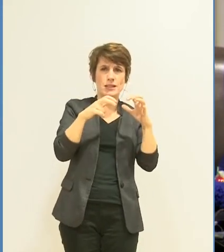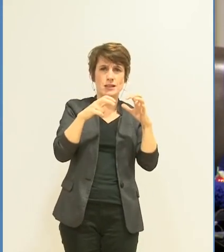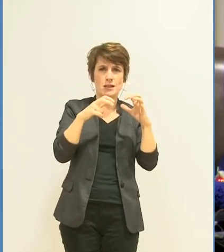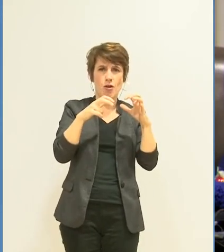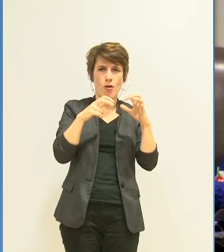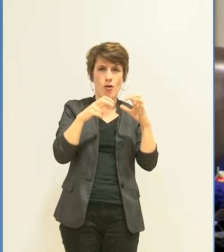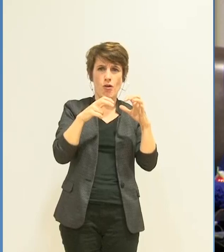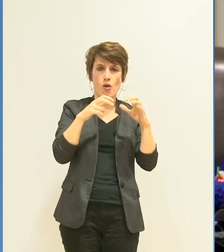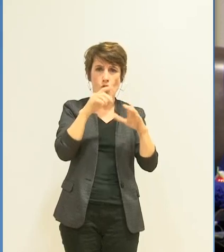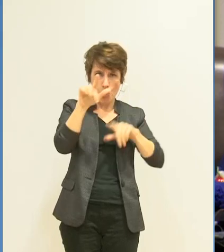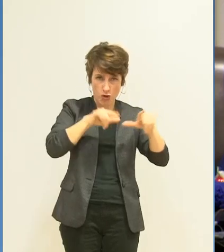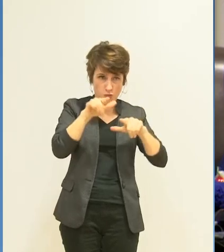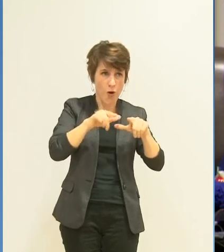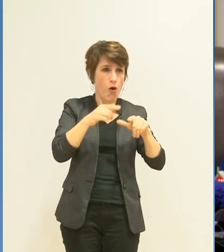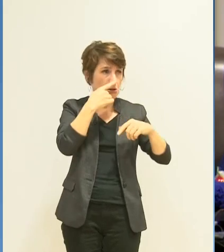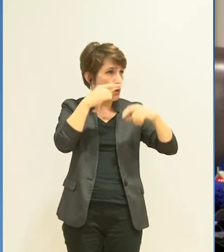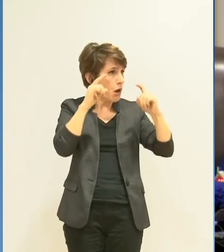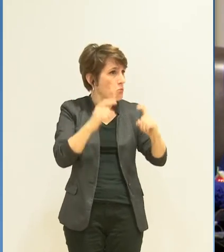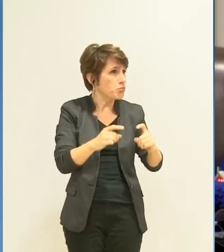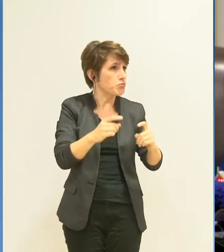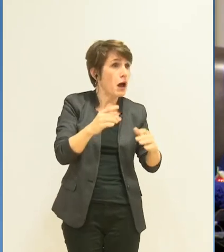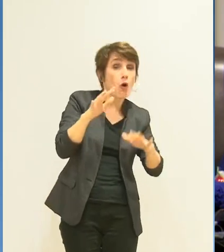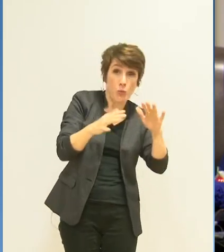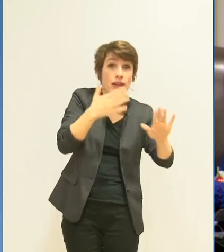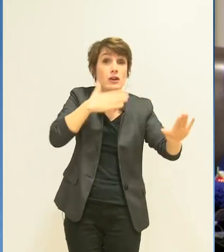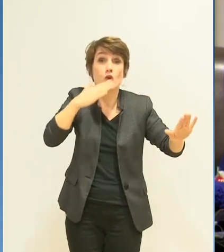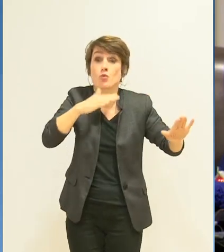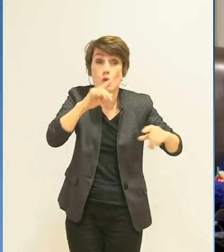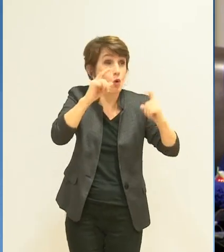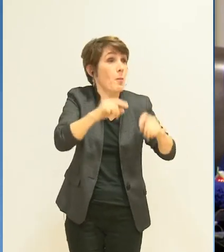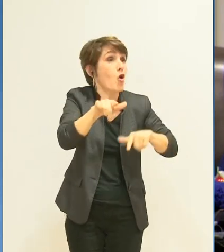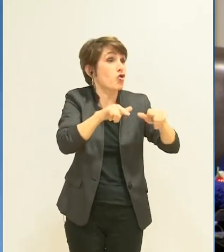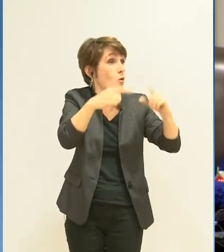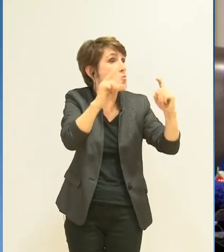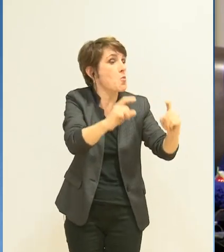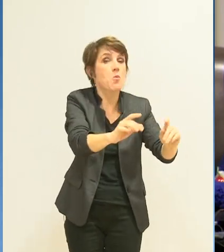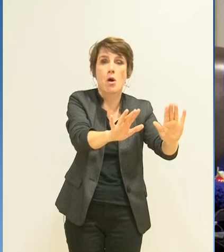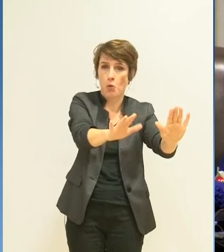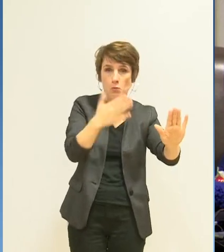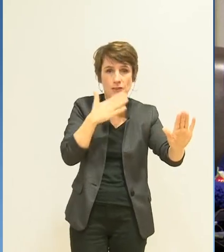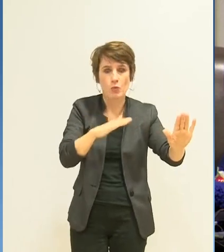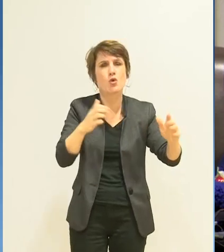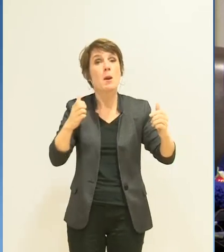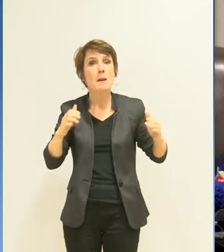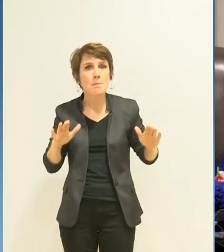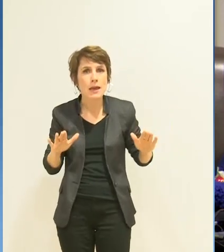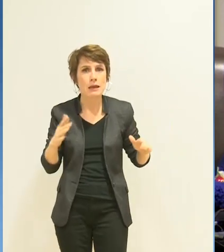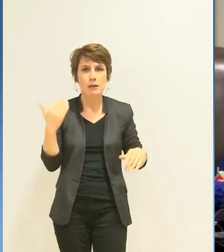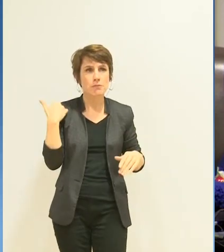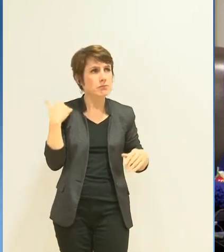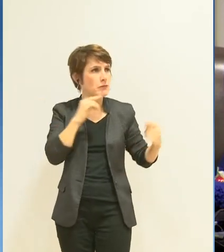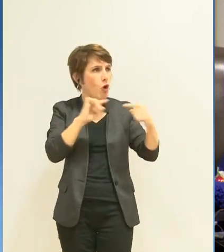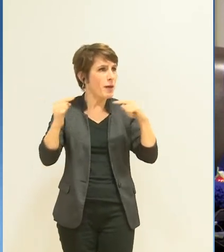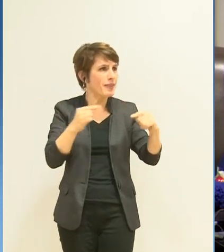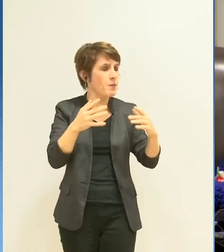que c'était plus de 3000 donc sa baisse d'autant ça va peut-être dans le bon sens néanmoins il y à un chiffre qui fait peur après le débat d'orientation budgétaire